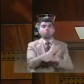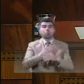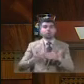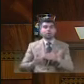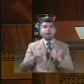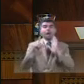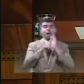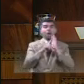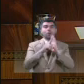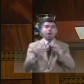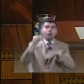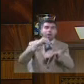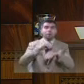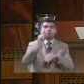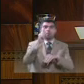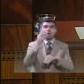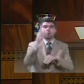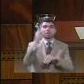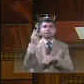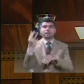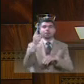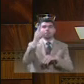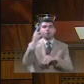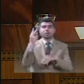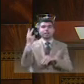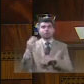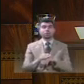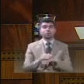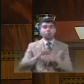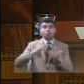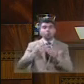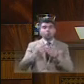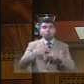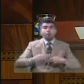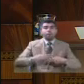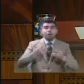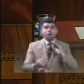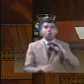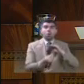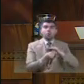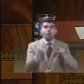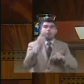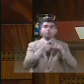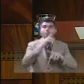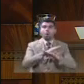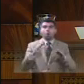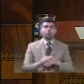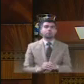رقم 113/12 المتعلق بالهيئة الوطنية للنزاهة والوقاية من الرشوة